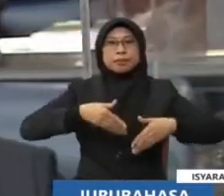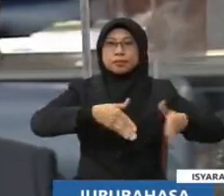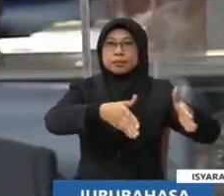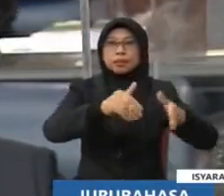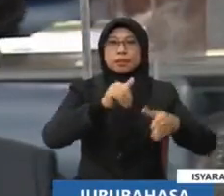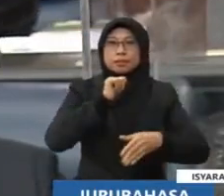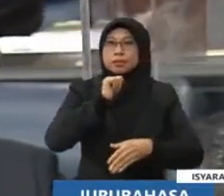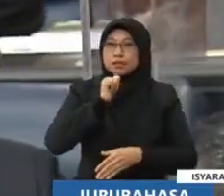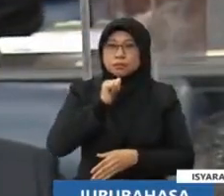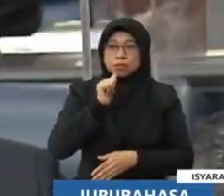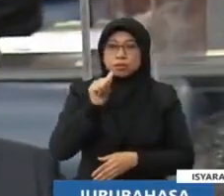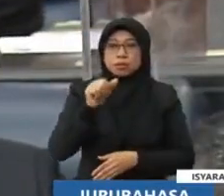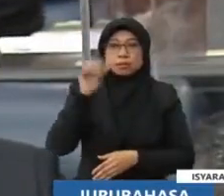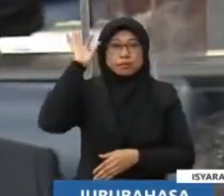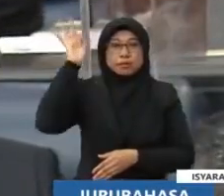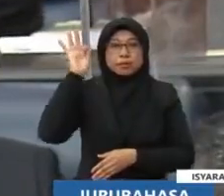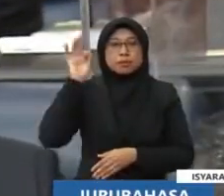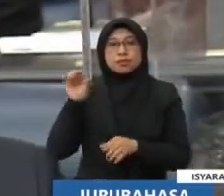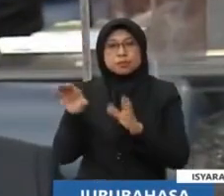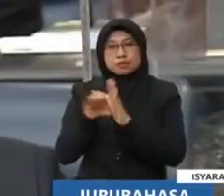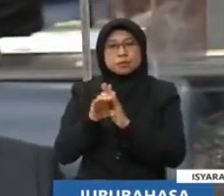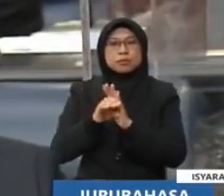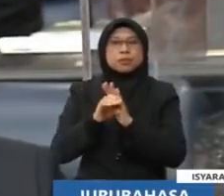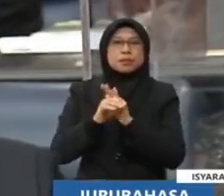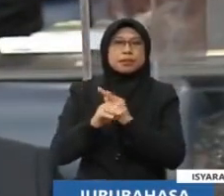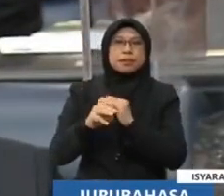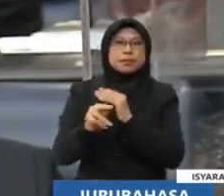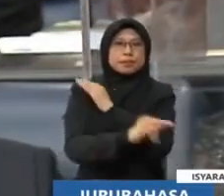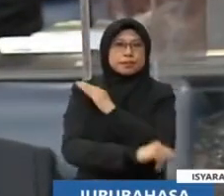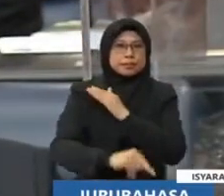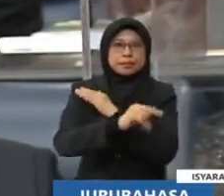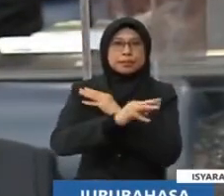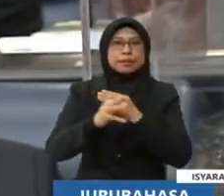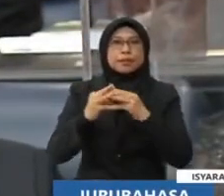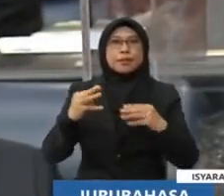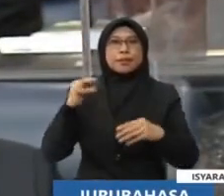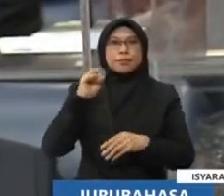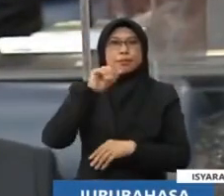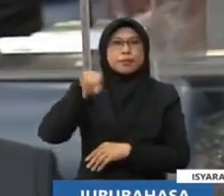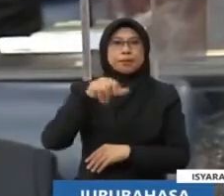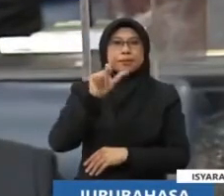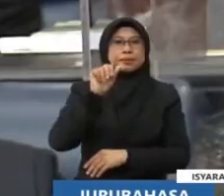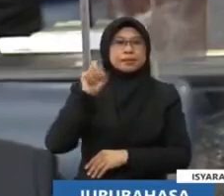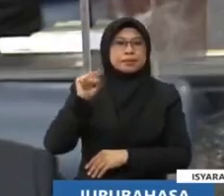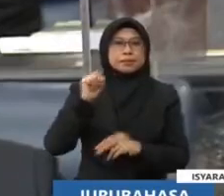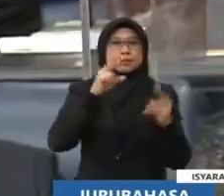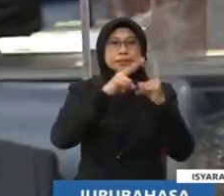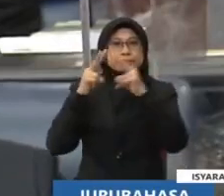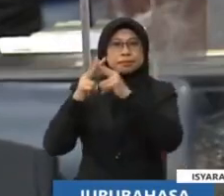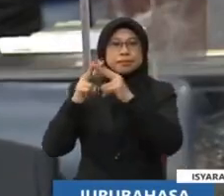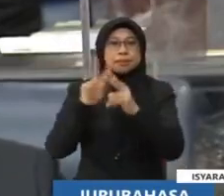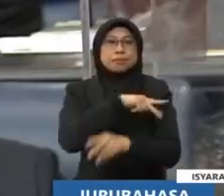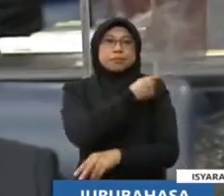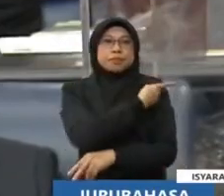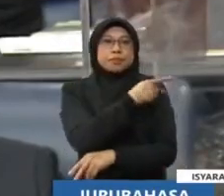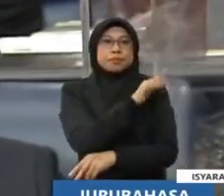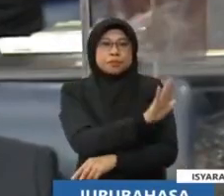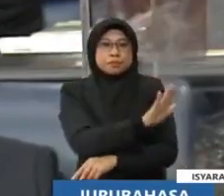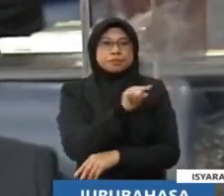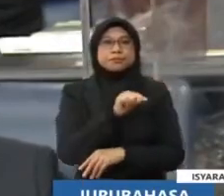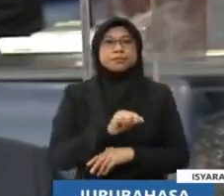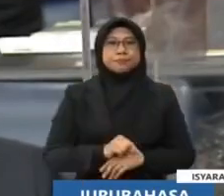jalan persekutuan seperti jalan negeri, jalan majlis atau jalan kampung adalah di bawah pihak berkuasa yang